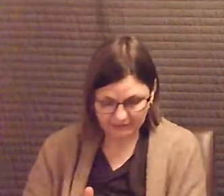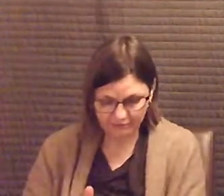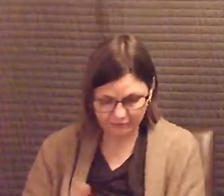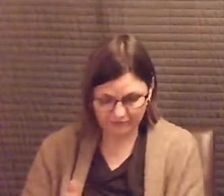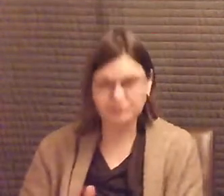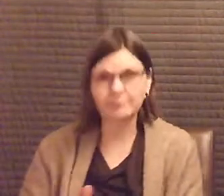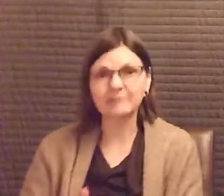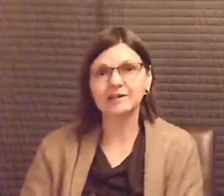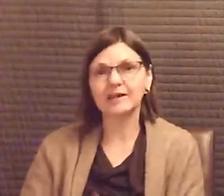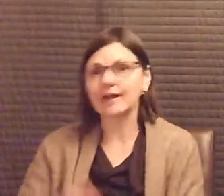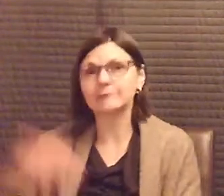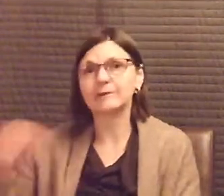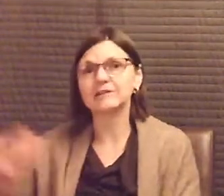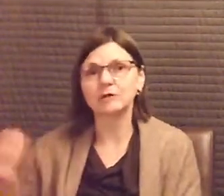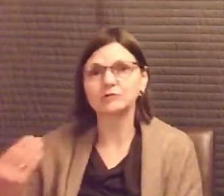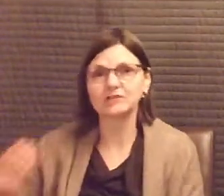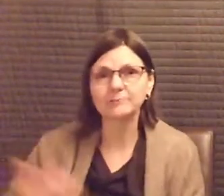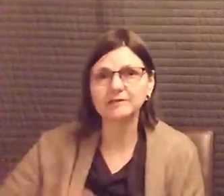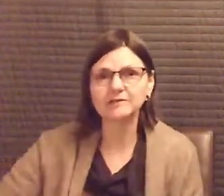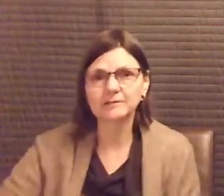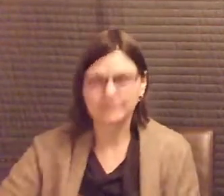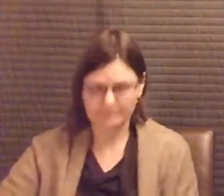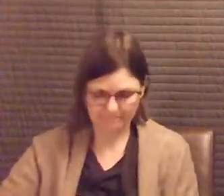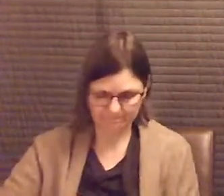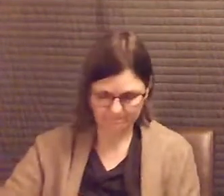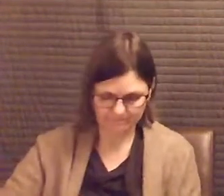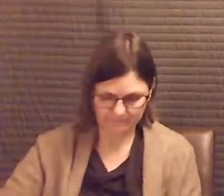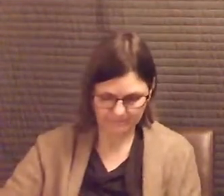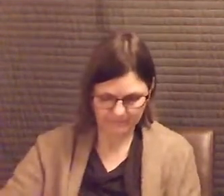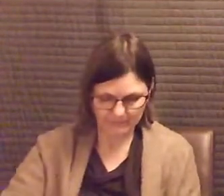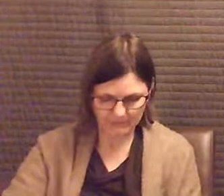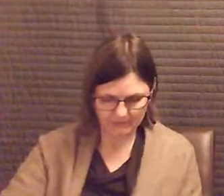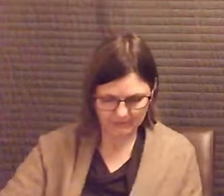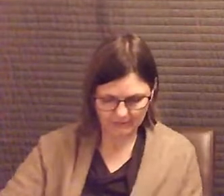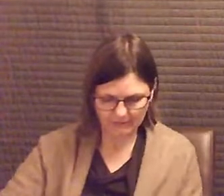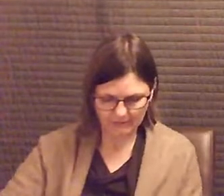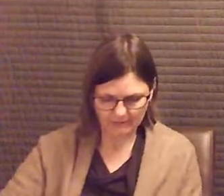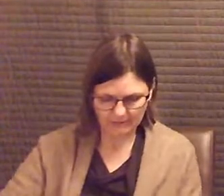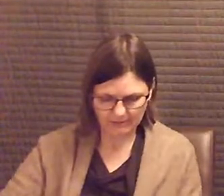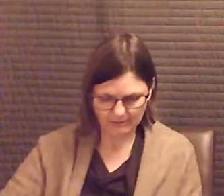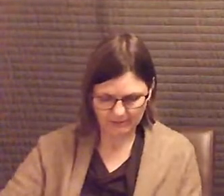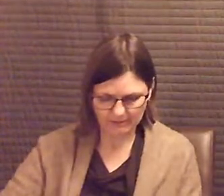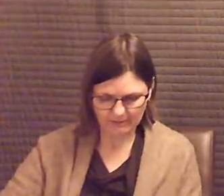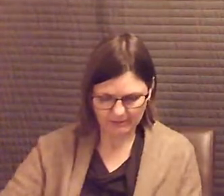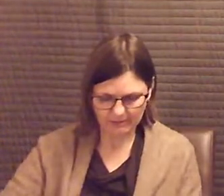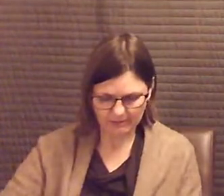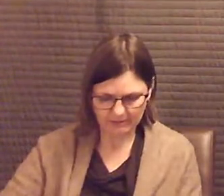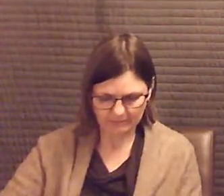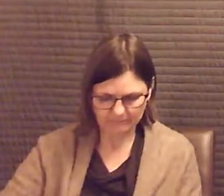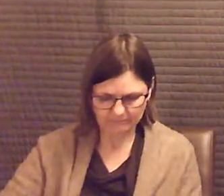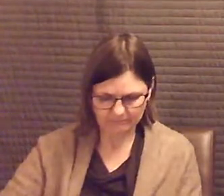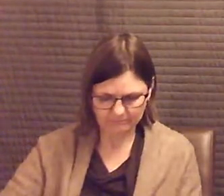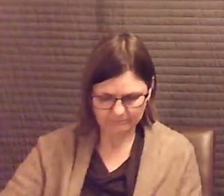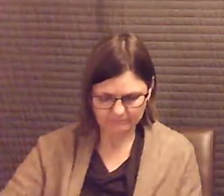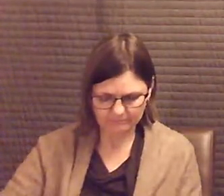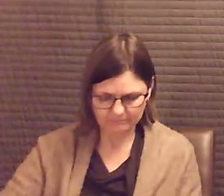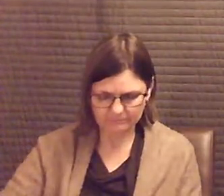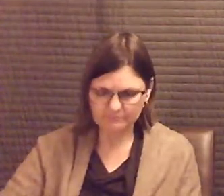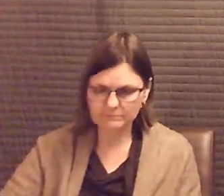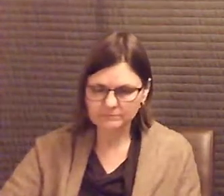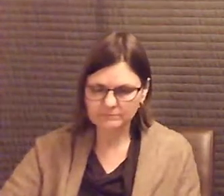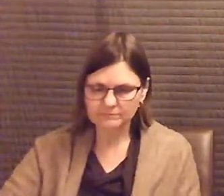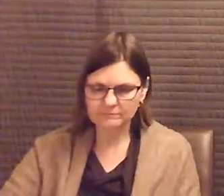het niet zoals in de verbittering helemaal in oude testament voor summer sixteen 6 wanneer dit beroep